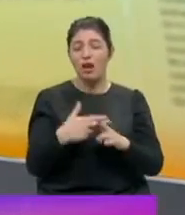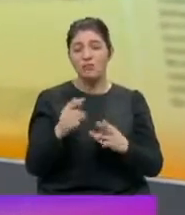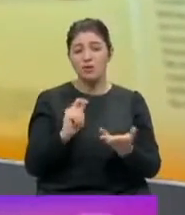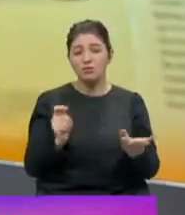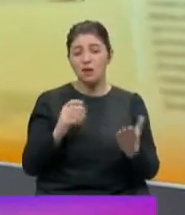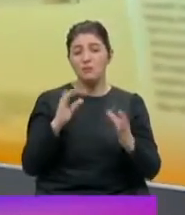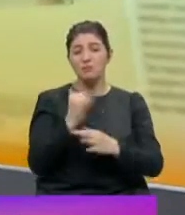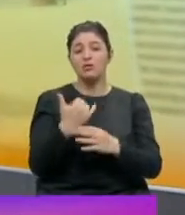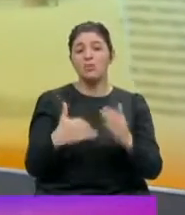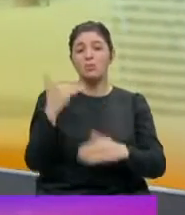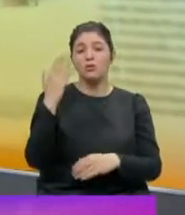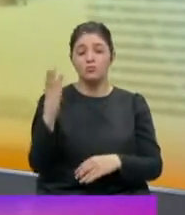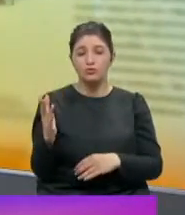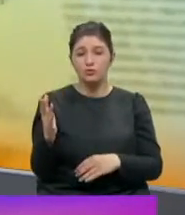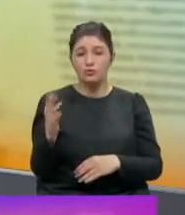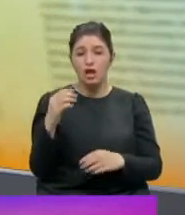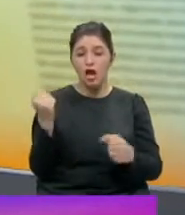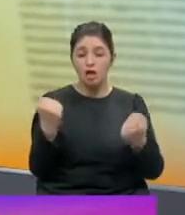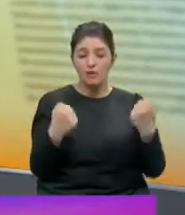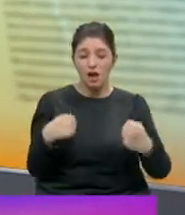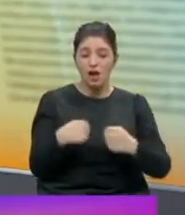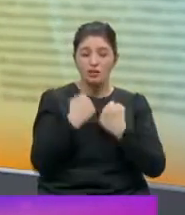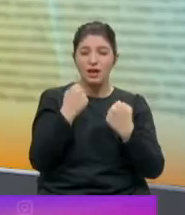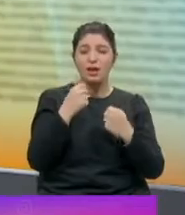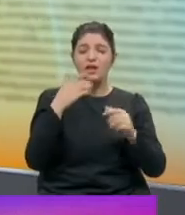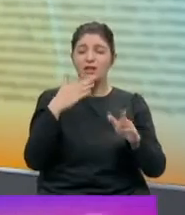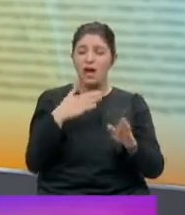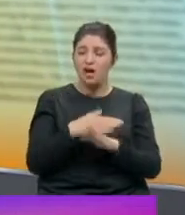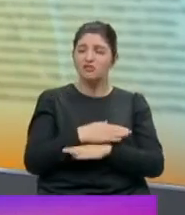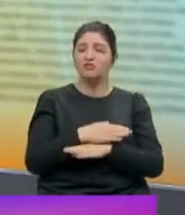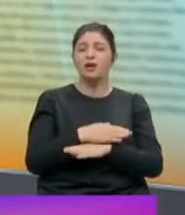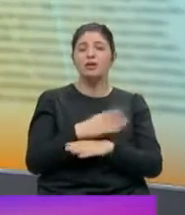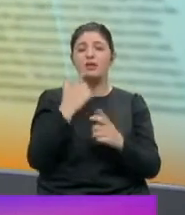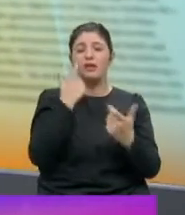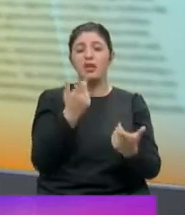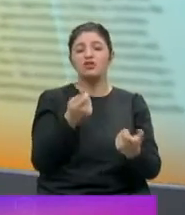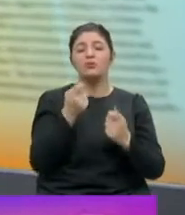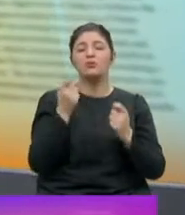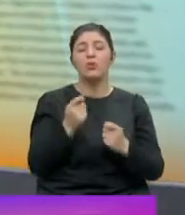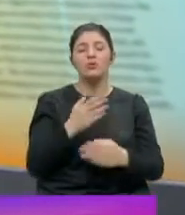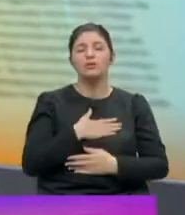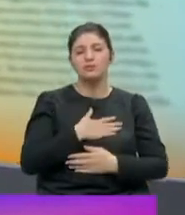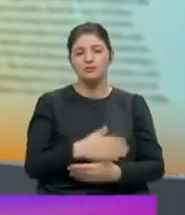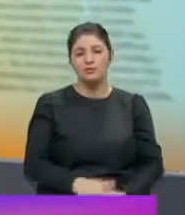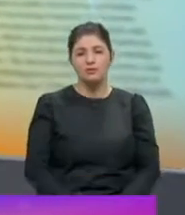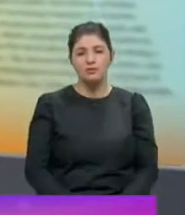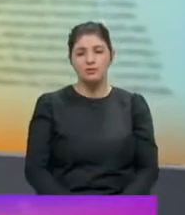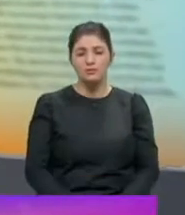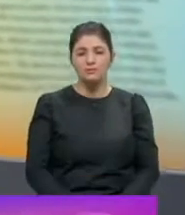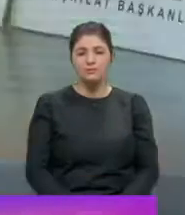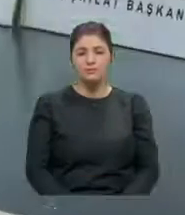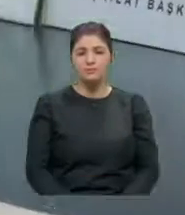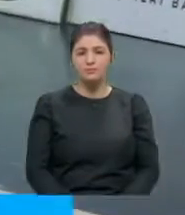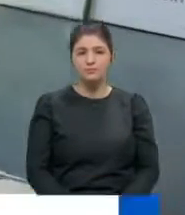yazar, meslek büyüğümüz. Trafik kazalarına gerçekten de dikkat çekmek zorundayız.